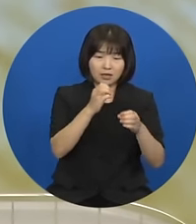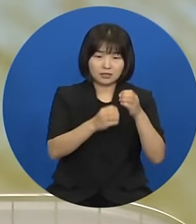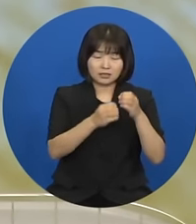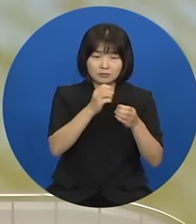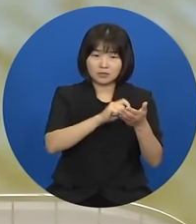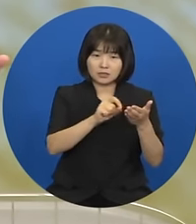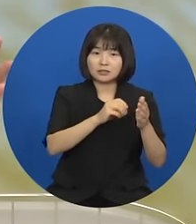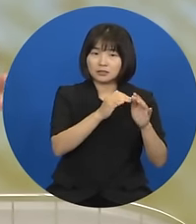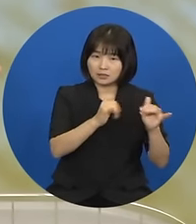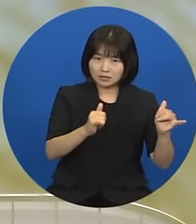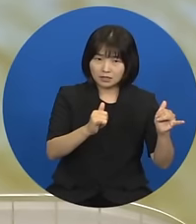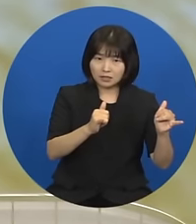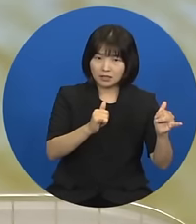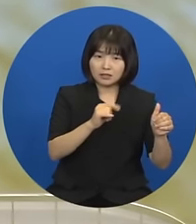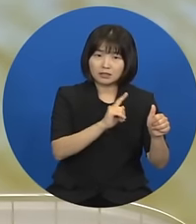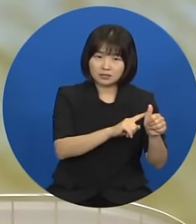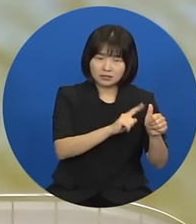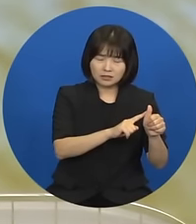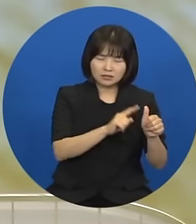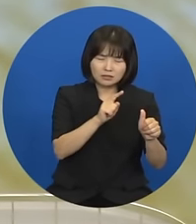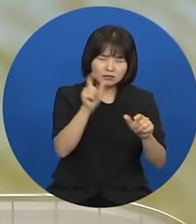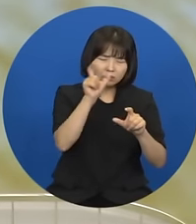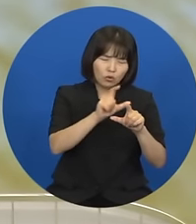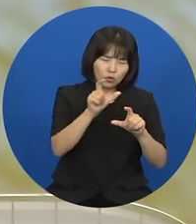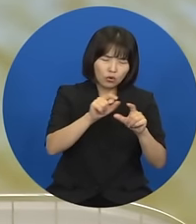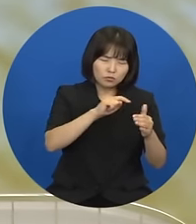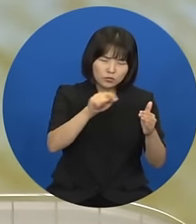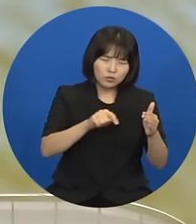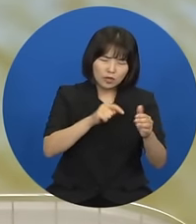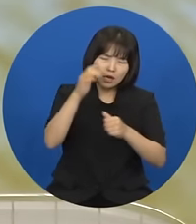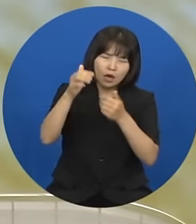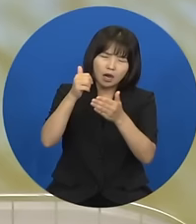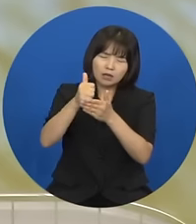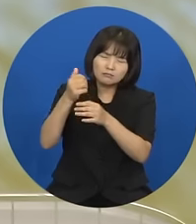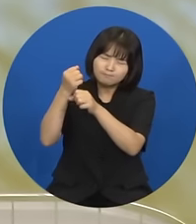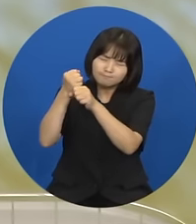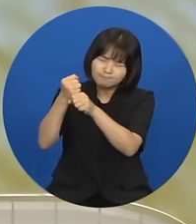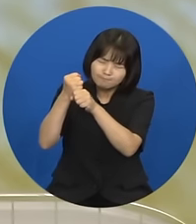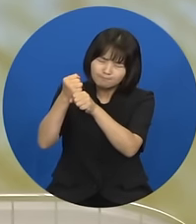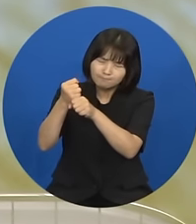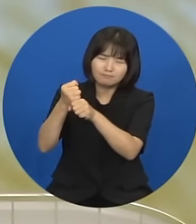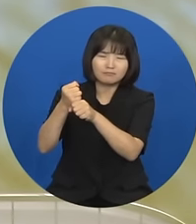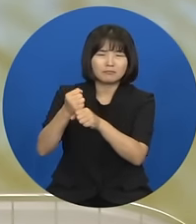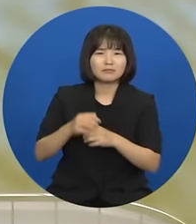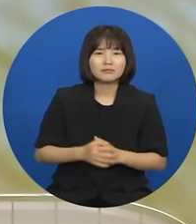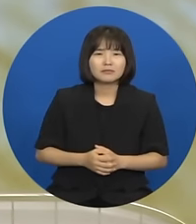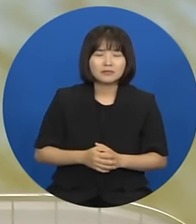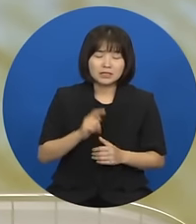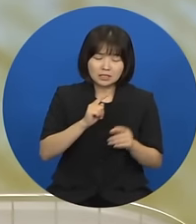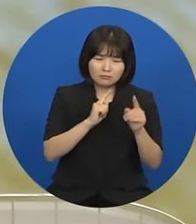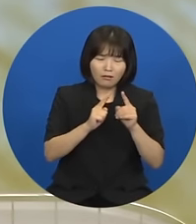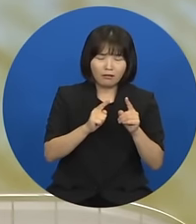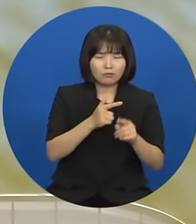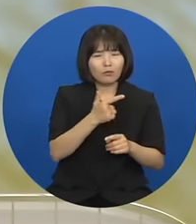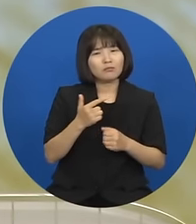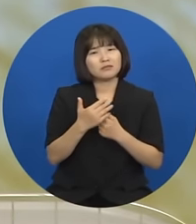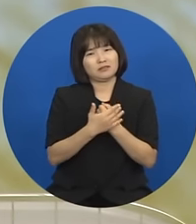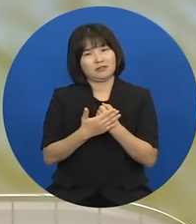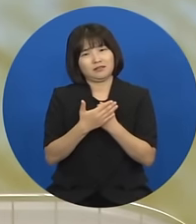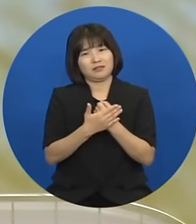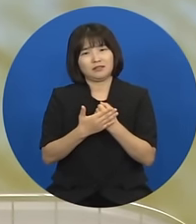기자는 바로 그러한 고민 가운데 하나님께 매달리고 있습니다. 저는 이 말씀이 너무 은혜가